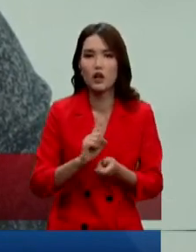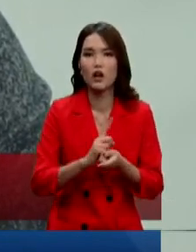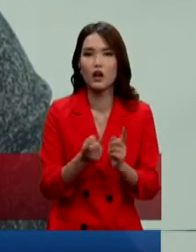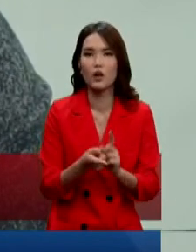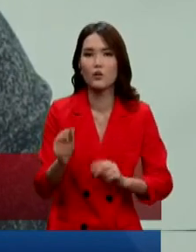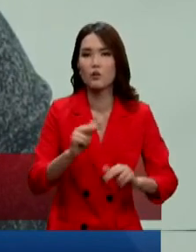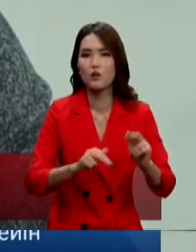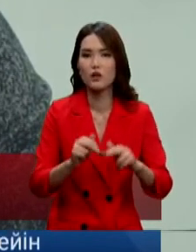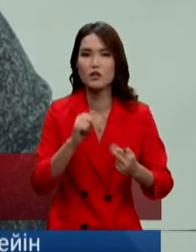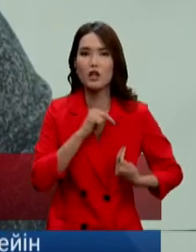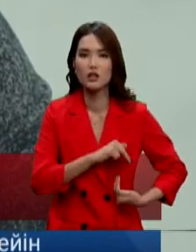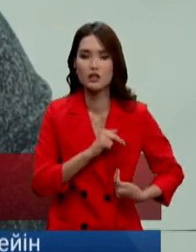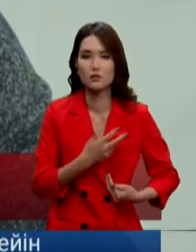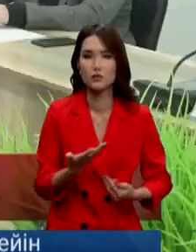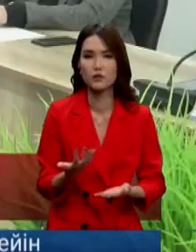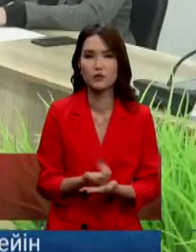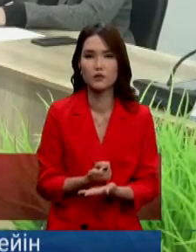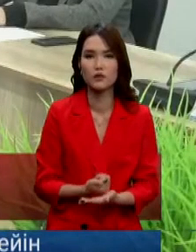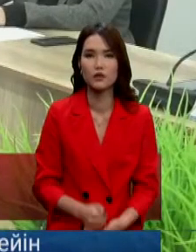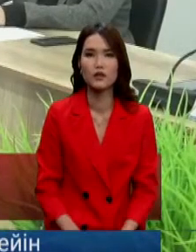салынған инвестиция деп санаймыз.